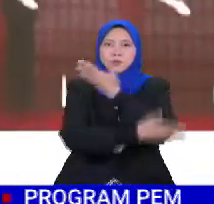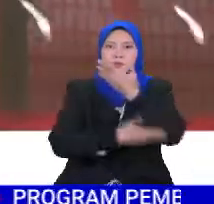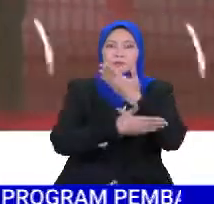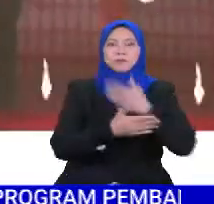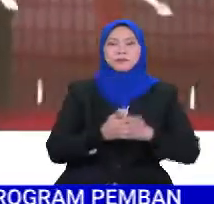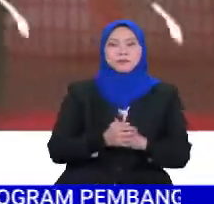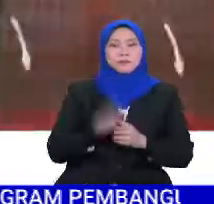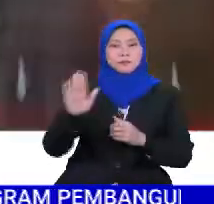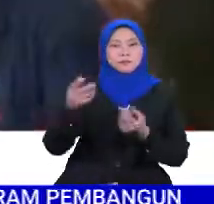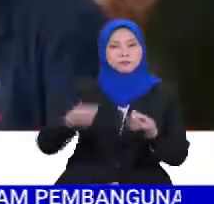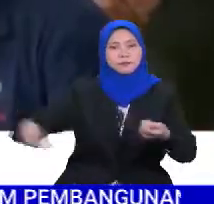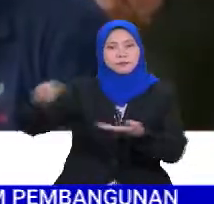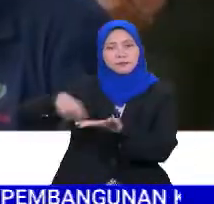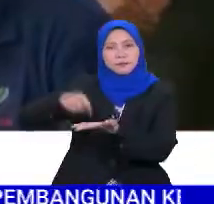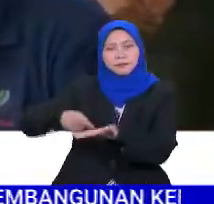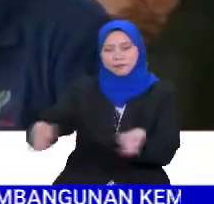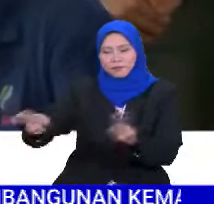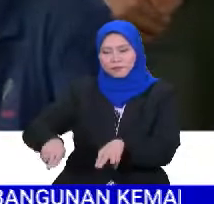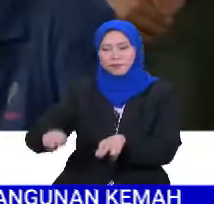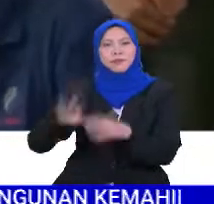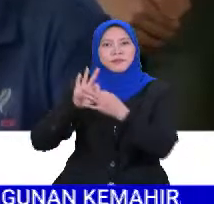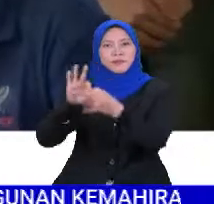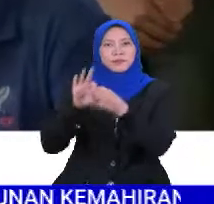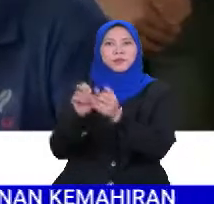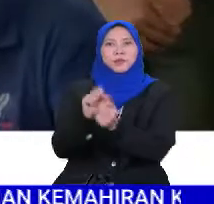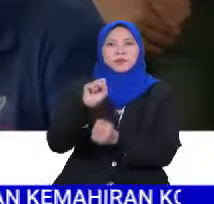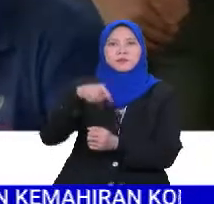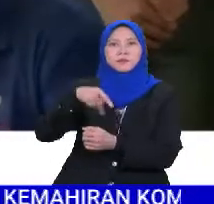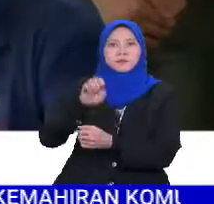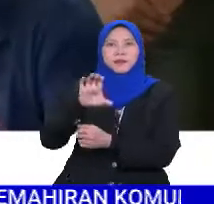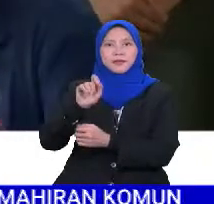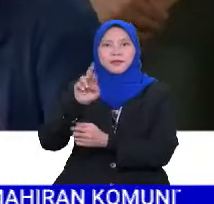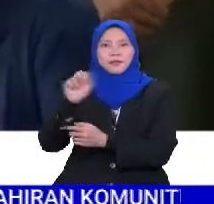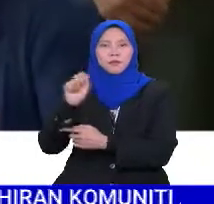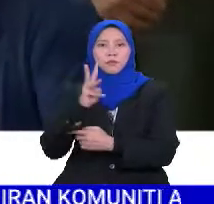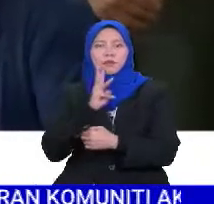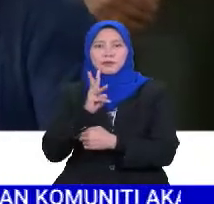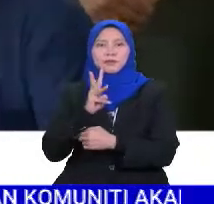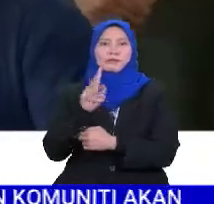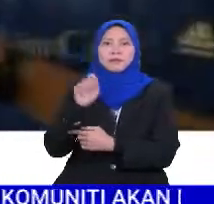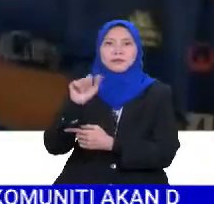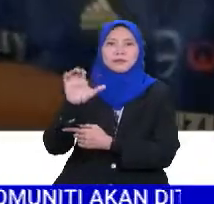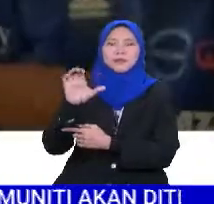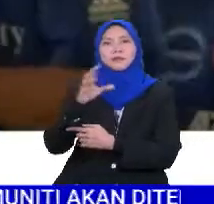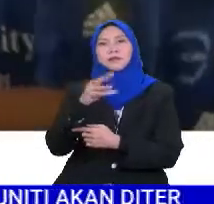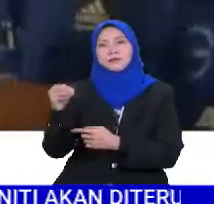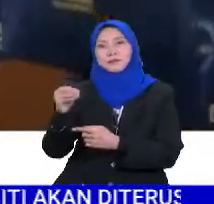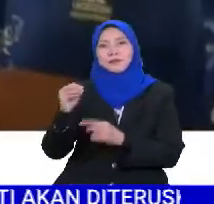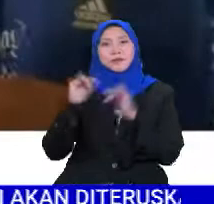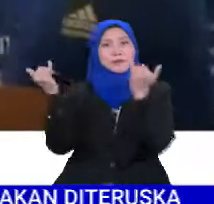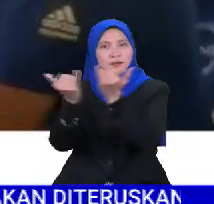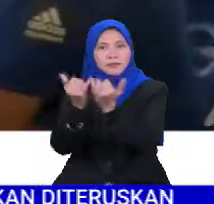demikian selepas menandatangani perjanjian usahasama dengan Spectra Watertech Sdn Bhd. Syarikat MPDT Capital